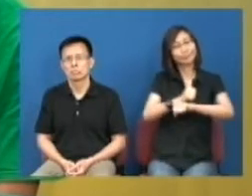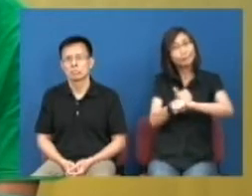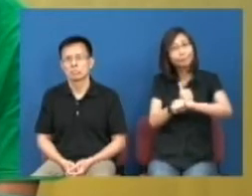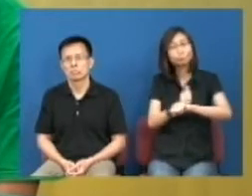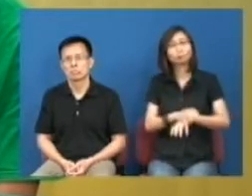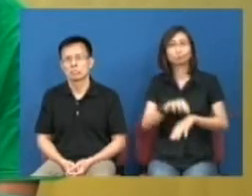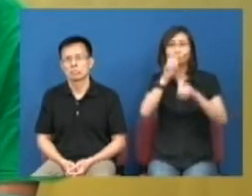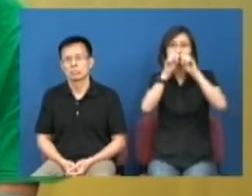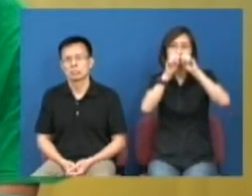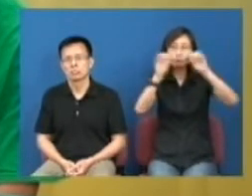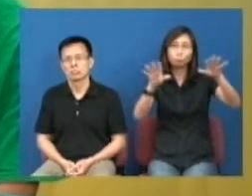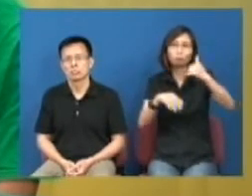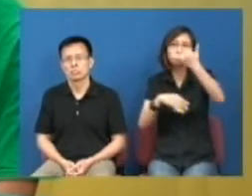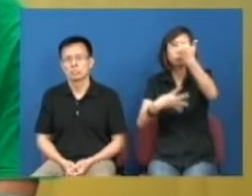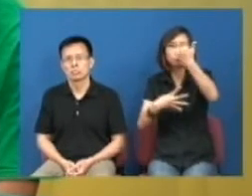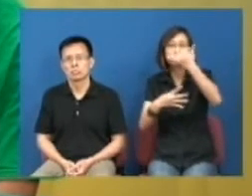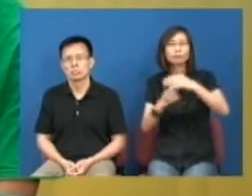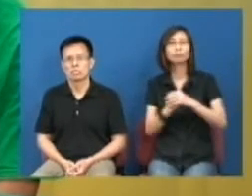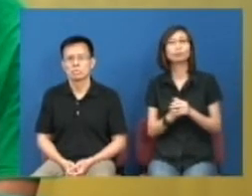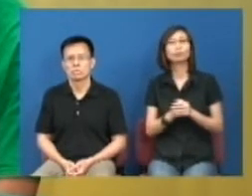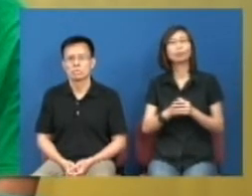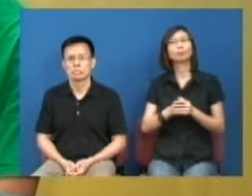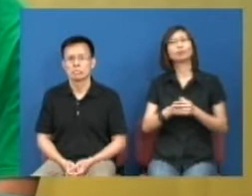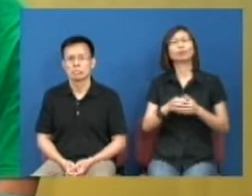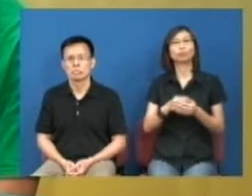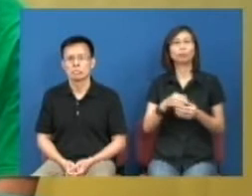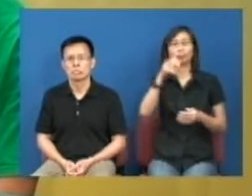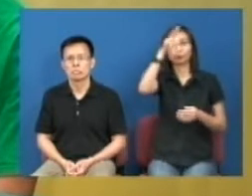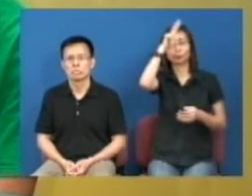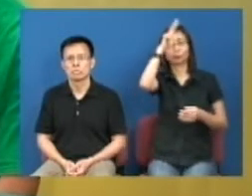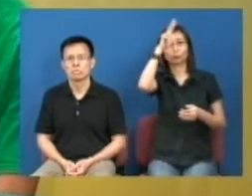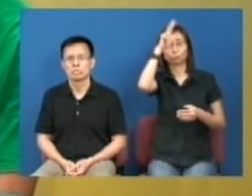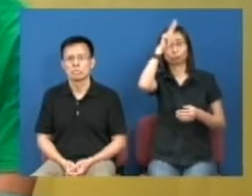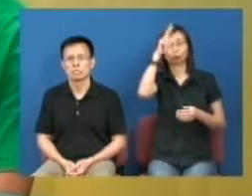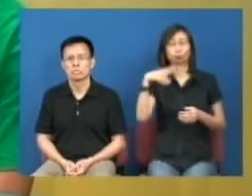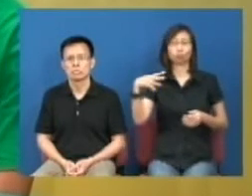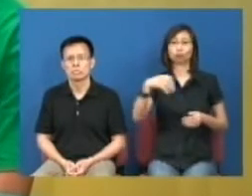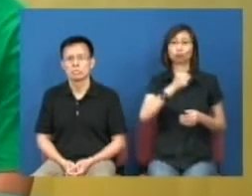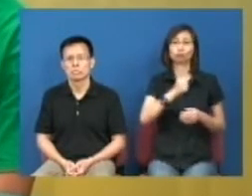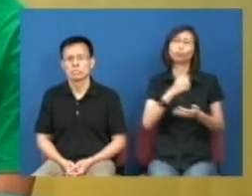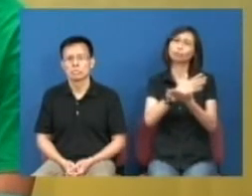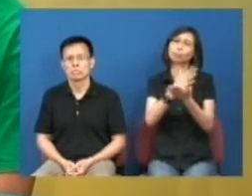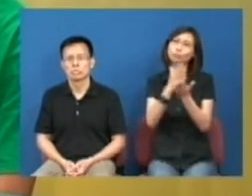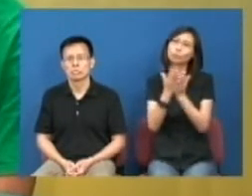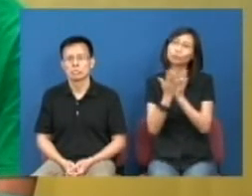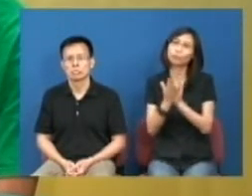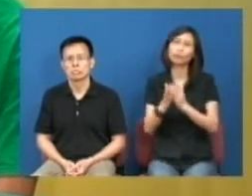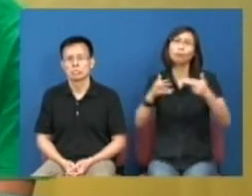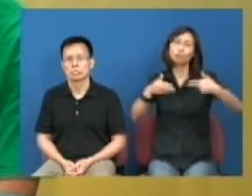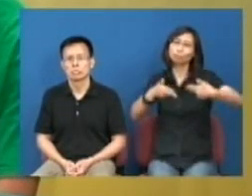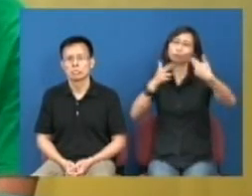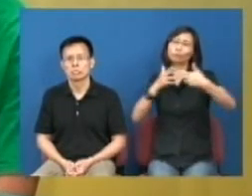實你透過主流媒體啊，透過政府官員認識歷史咧，只係認識一啲歪理啊，或者一啲即係不盡不實嘅一啲講